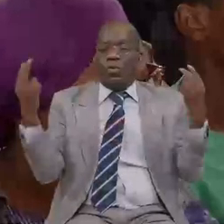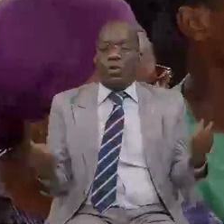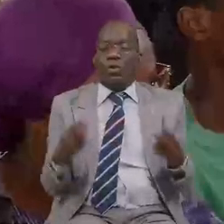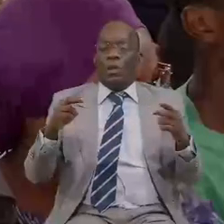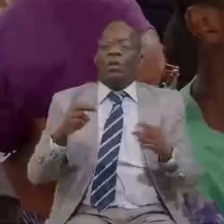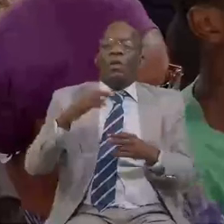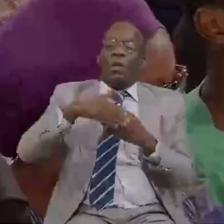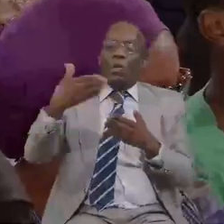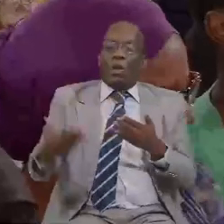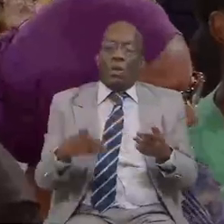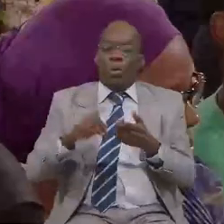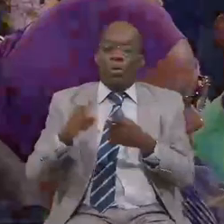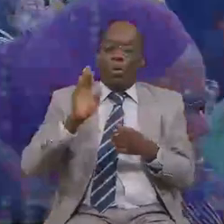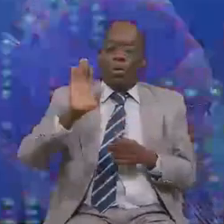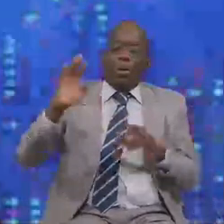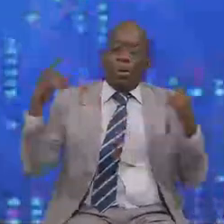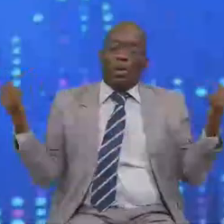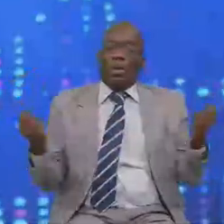triomphe.